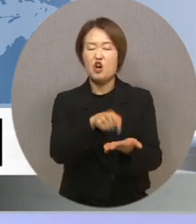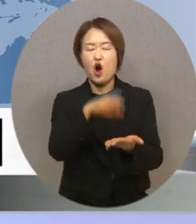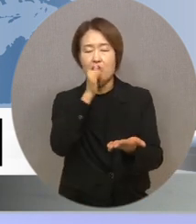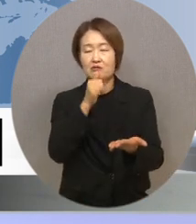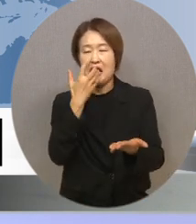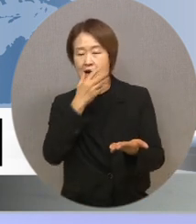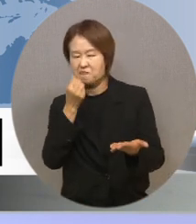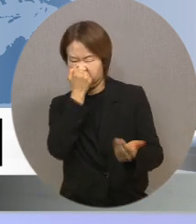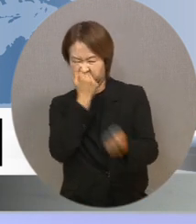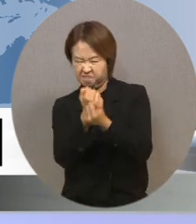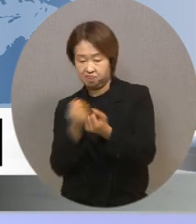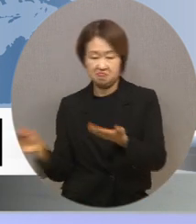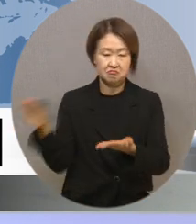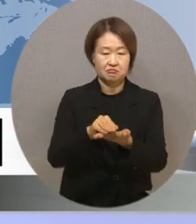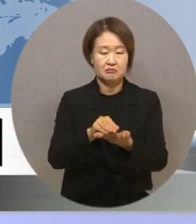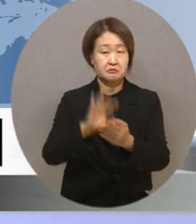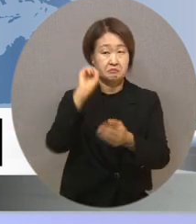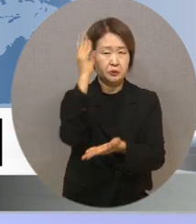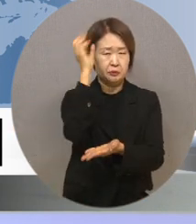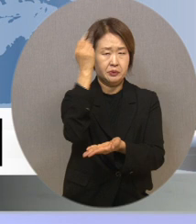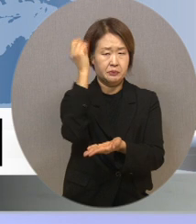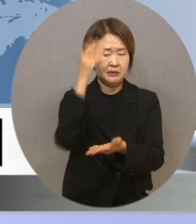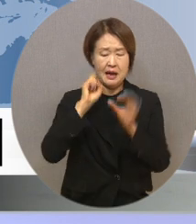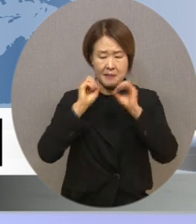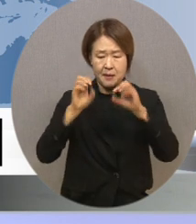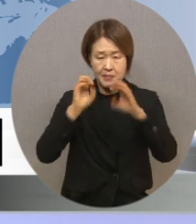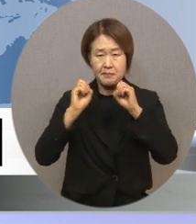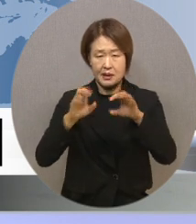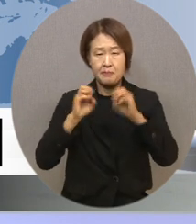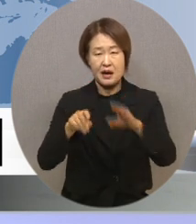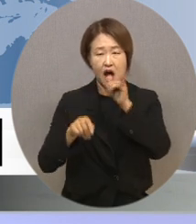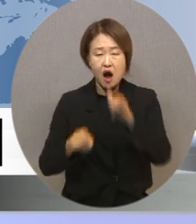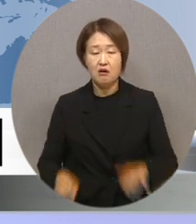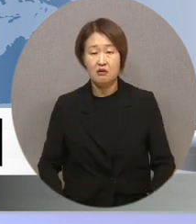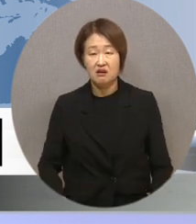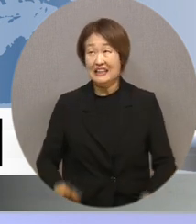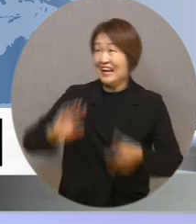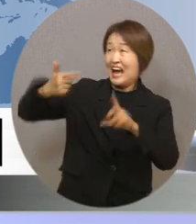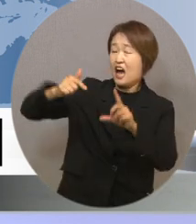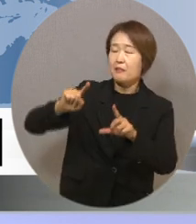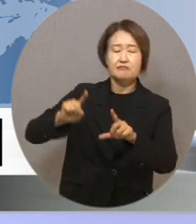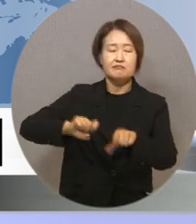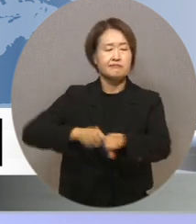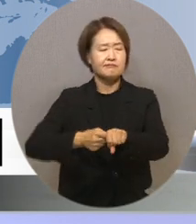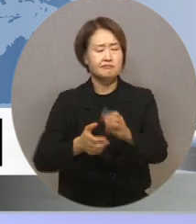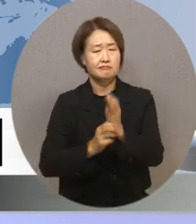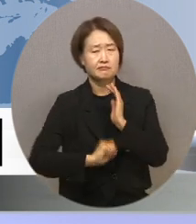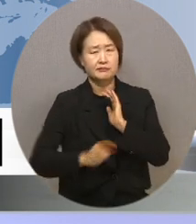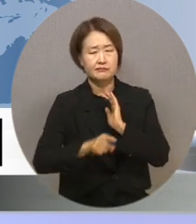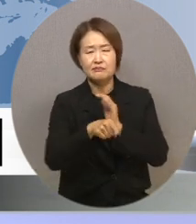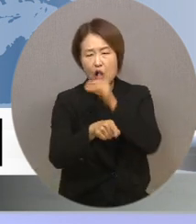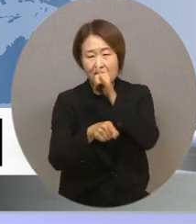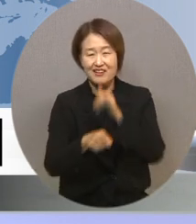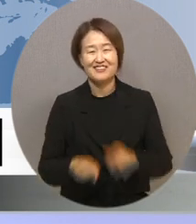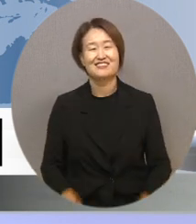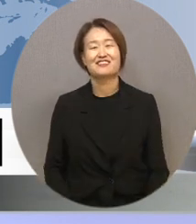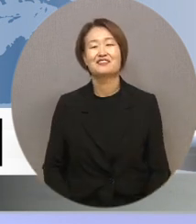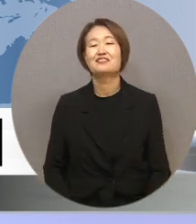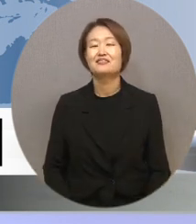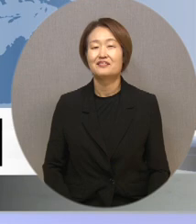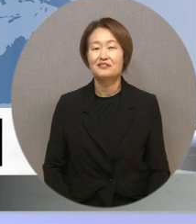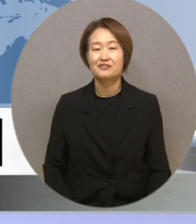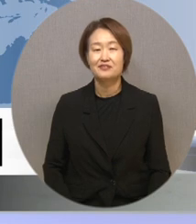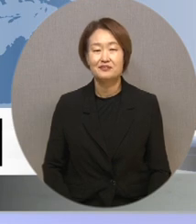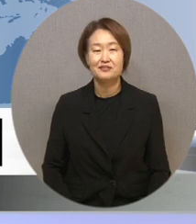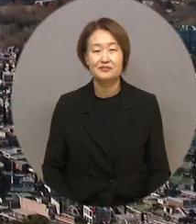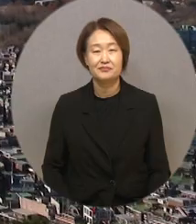시도하면 경고 방송을 하고 또 5분 이상을 지체하면 과태료도 부과한다고 하는데요. 정유정 기자입니다.